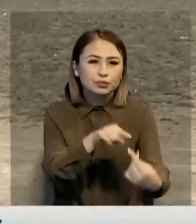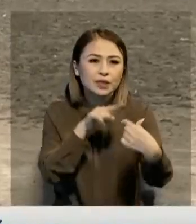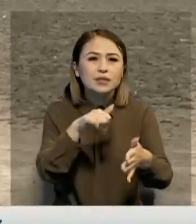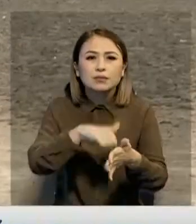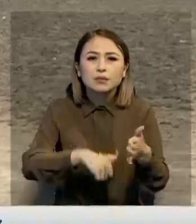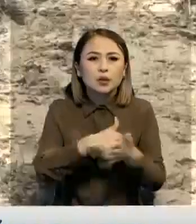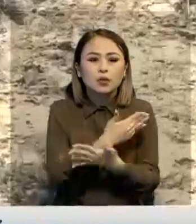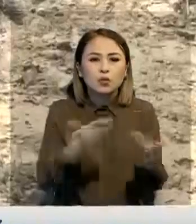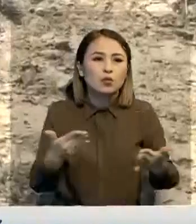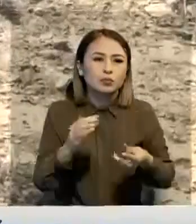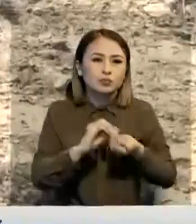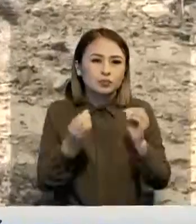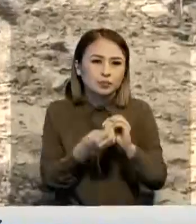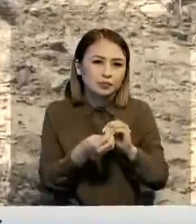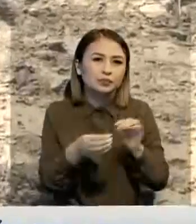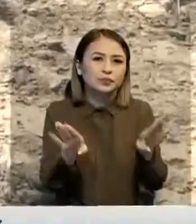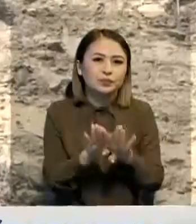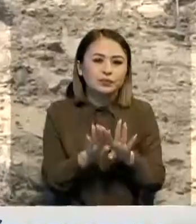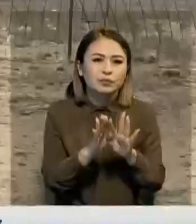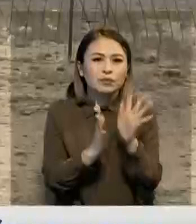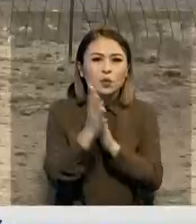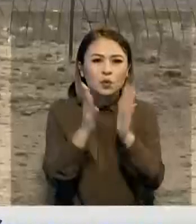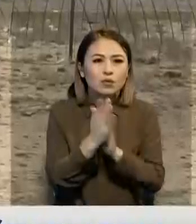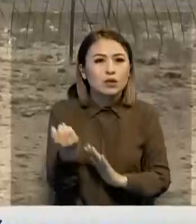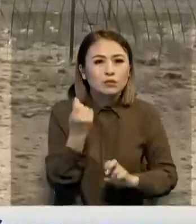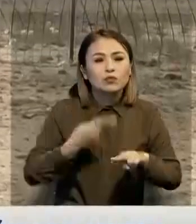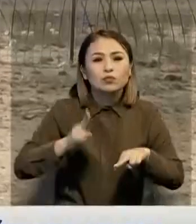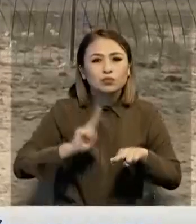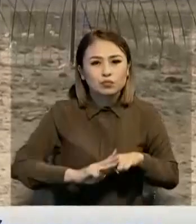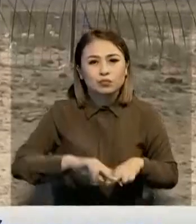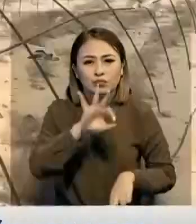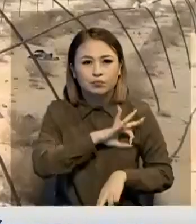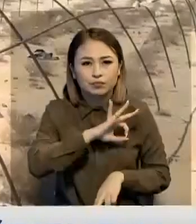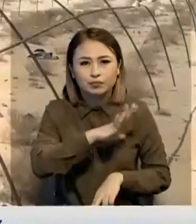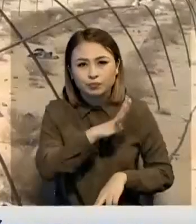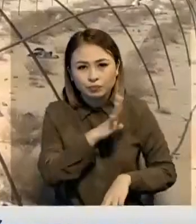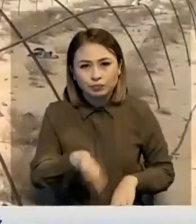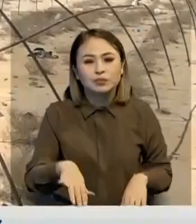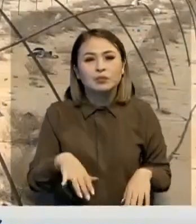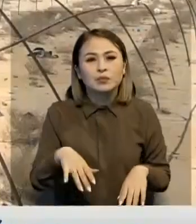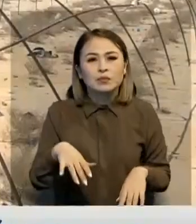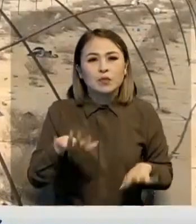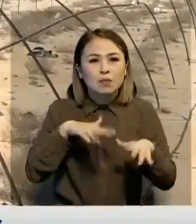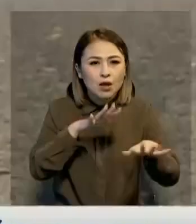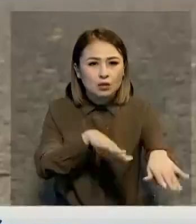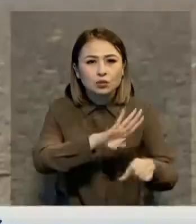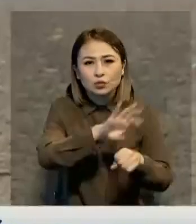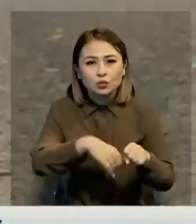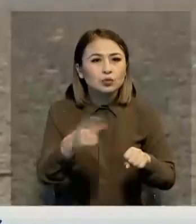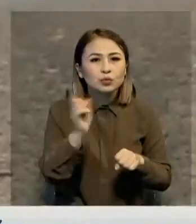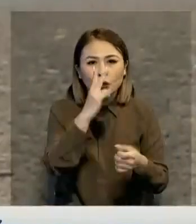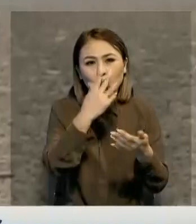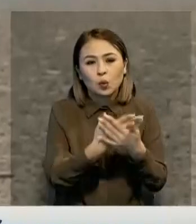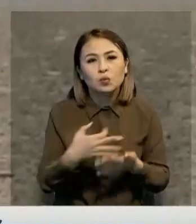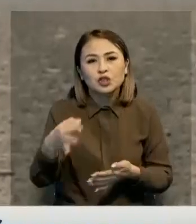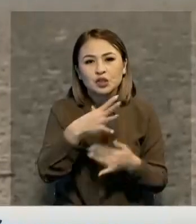білдірген. Себебі өңірде қуаңшылық болып, шөп азайған. Сондықтан шаруалар пайдаланылмаған аумақта мал жайы үшін ұстап отырған